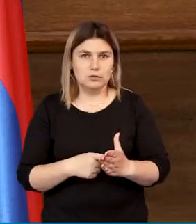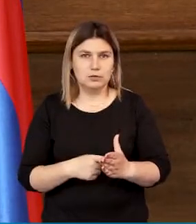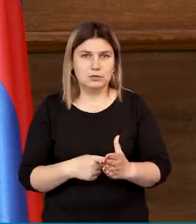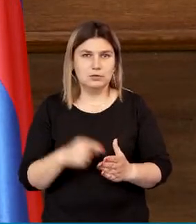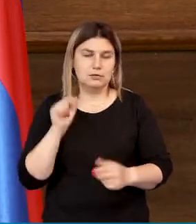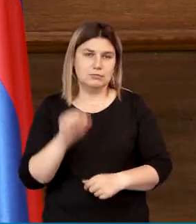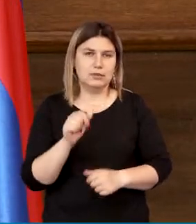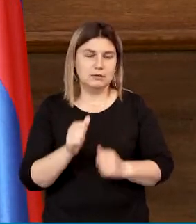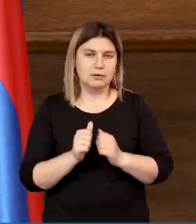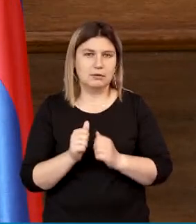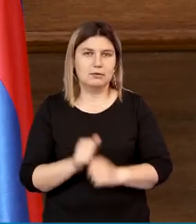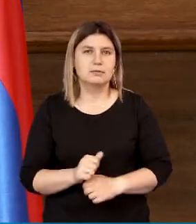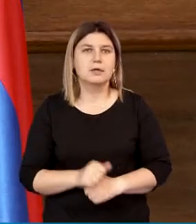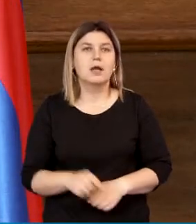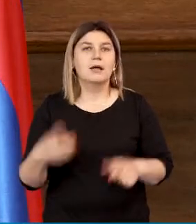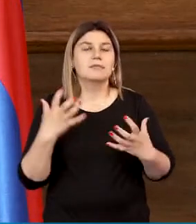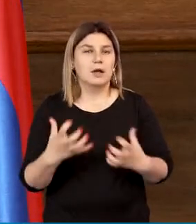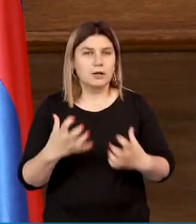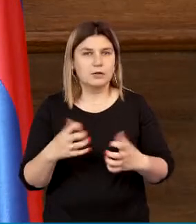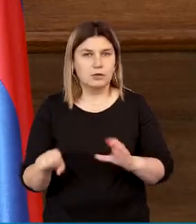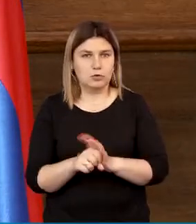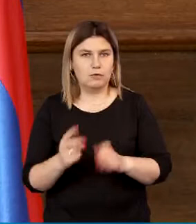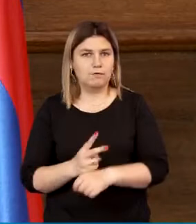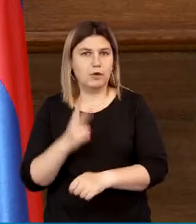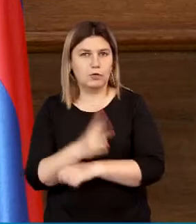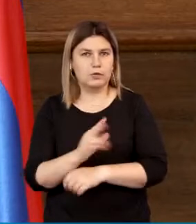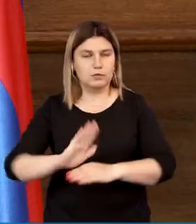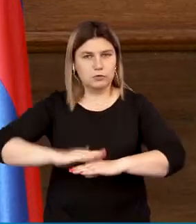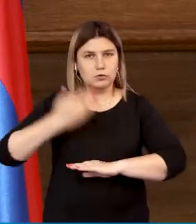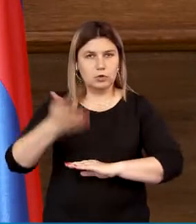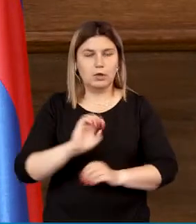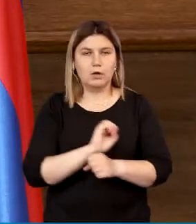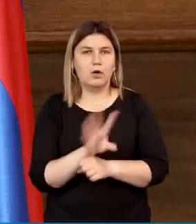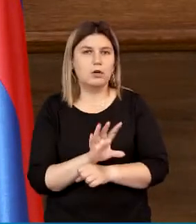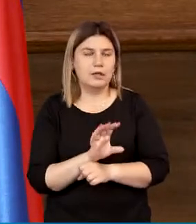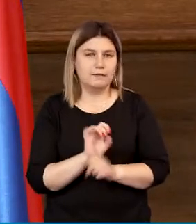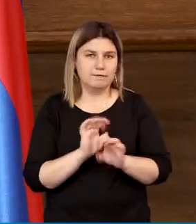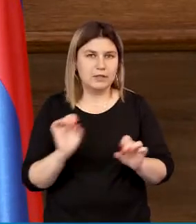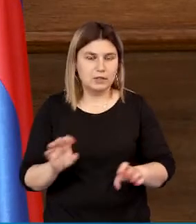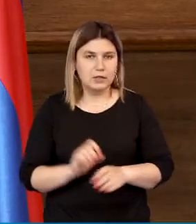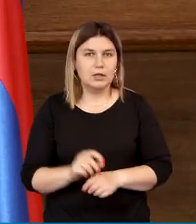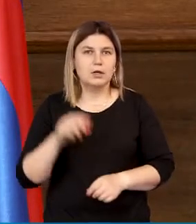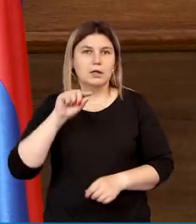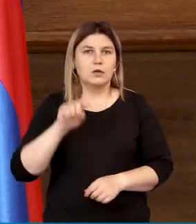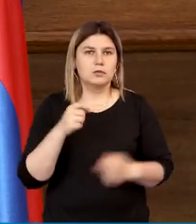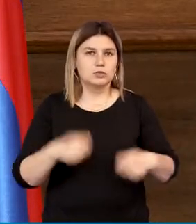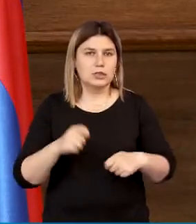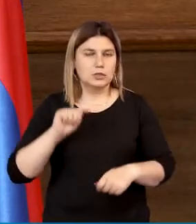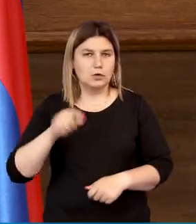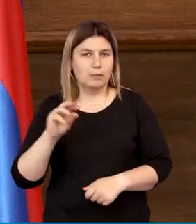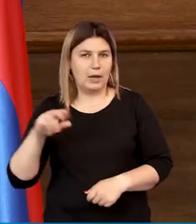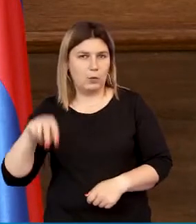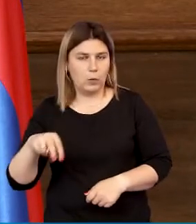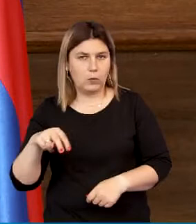kwestii. Zachęcam oczywiście do wchodzenia na strony koronawirus.szczecin.eu. I tam jest